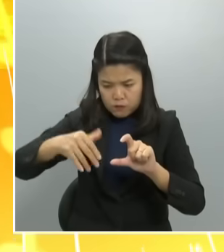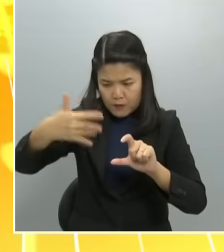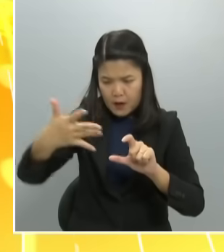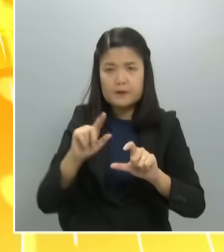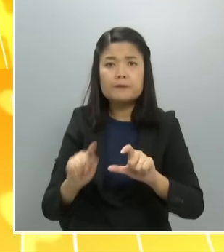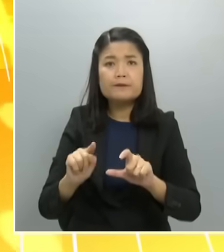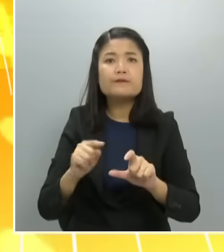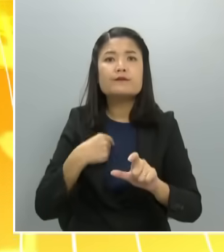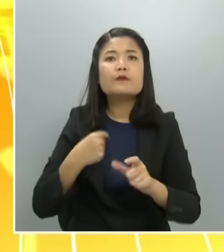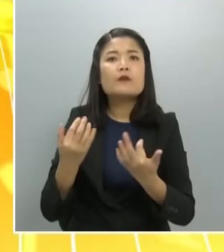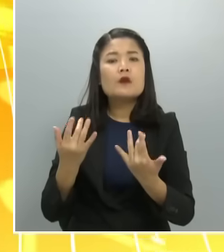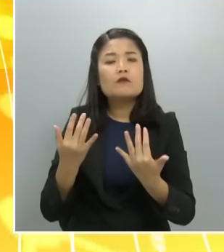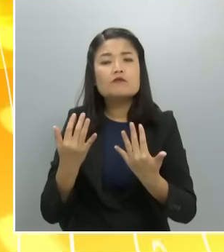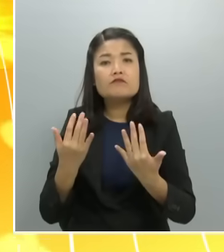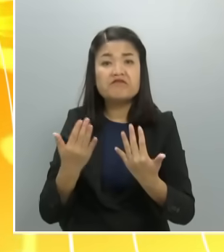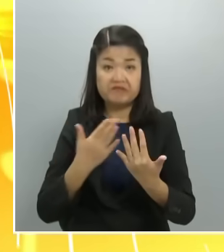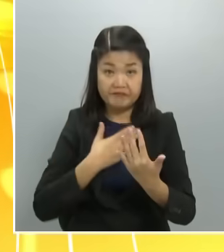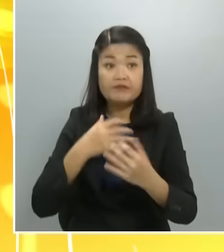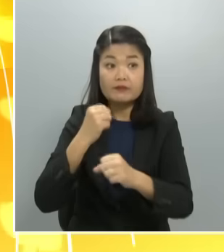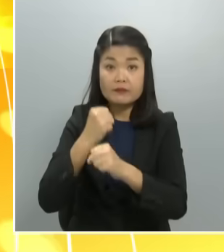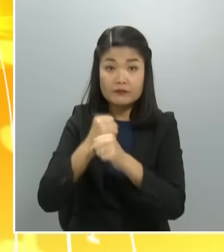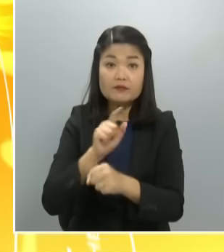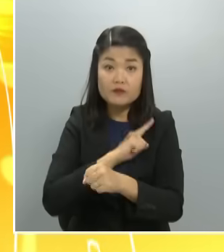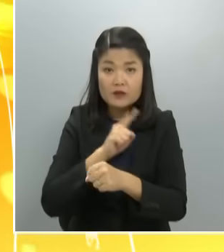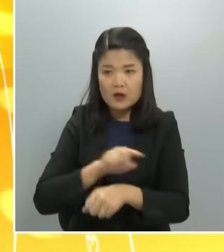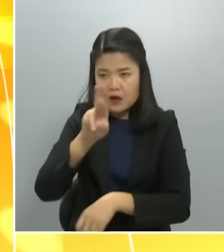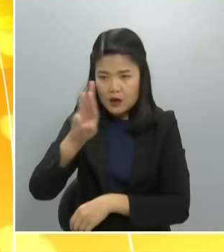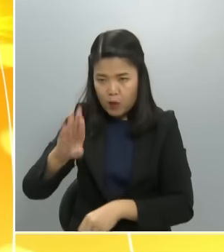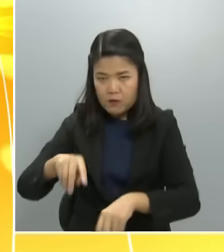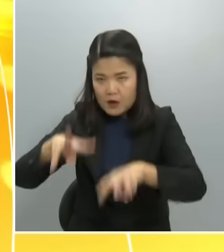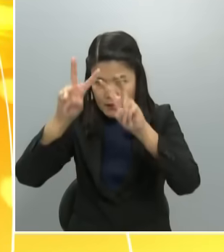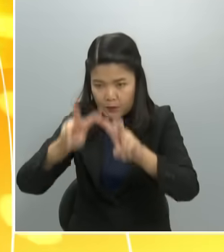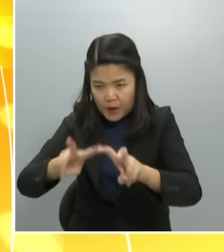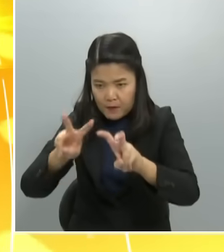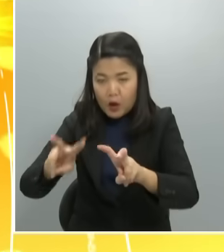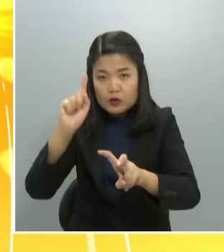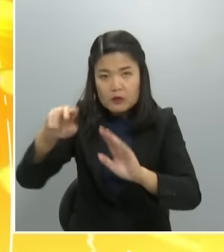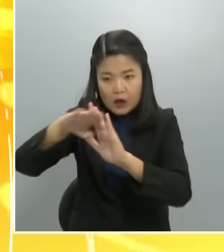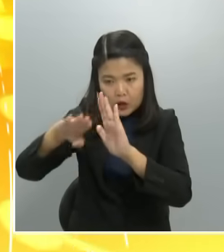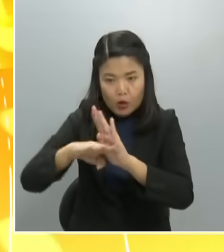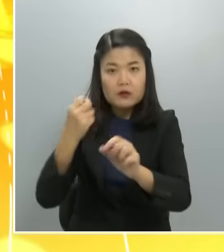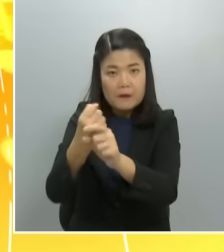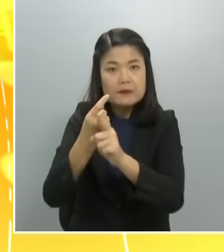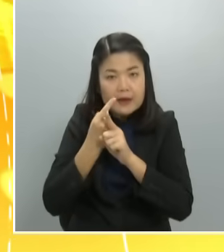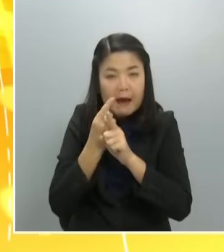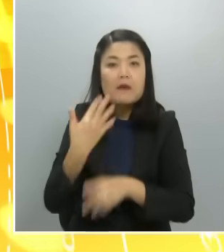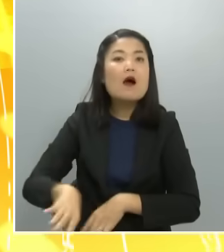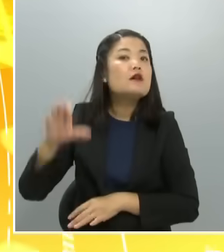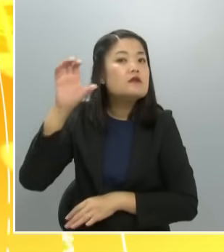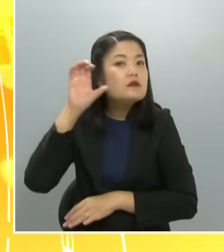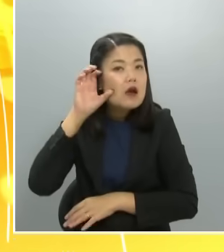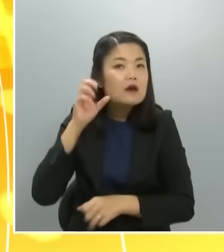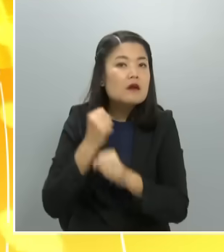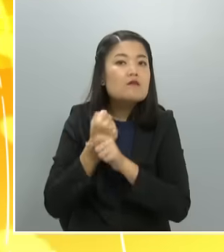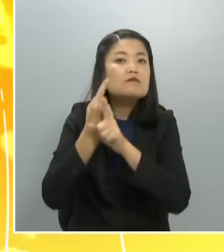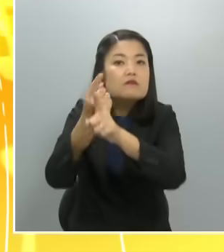เนี่ยเดี๋ยวผมจะทำให้นะครับเราเจาะระบบได้แล้วเดี๋ยวคุณทำตามที่ผมบอกทุกขั้นตอนเลยนะเราก็เชื่อเราก็เลยลองทำไปเขาบอก